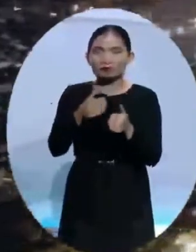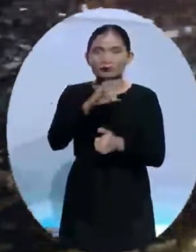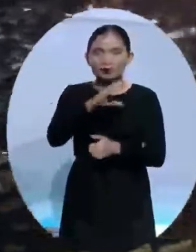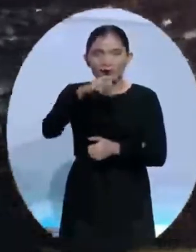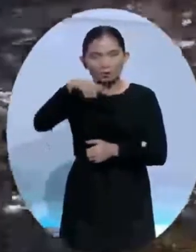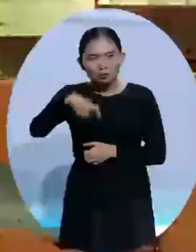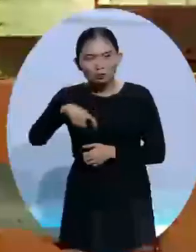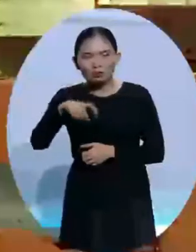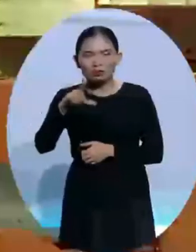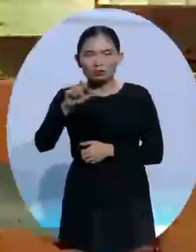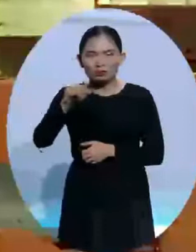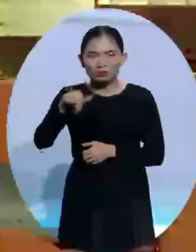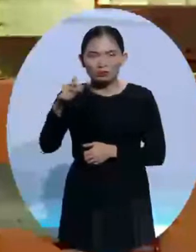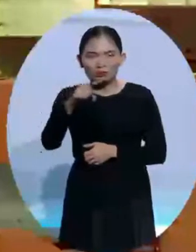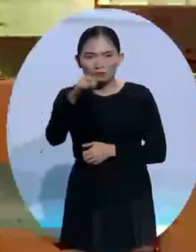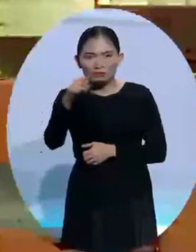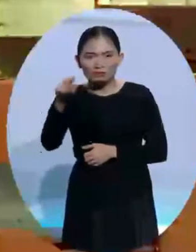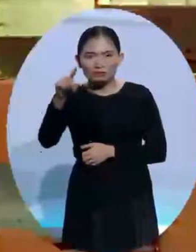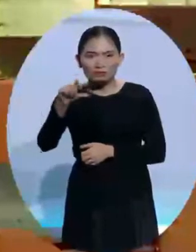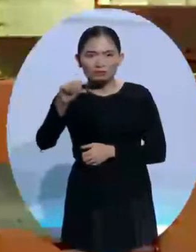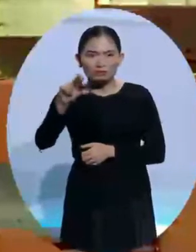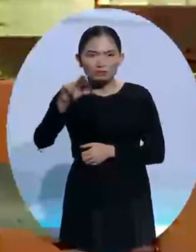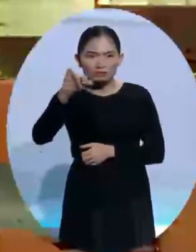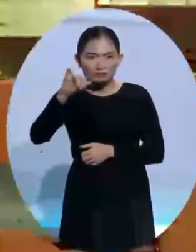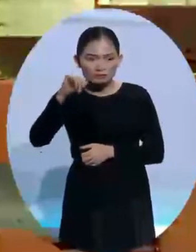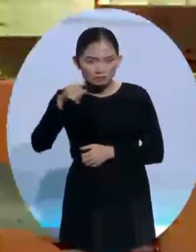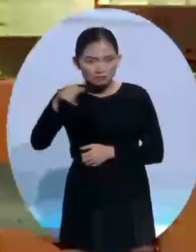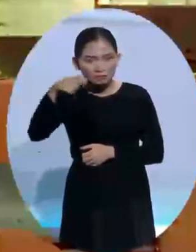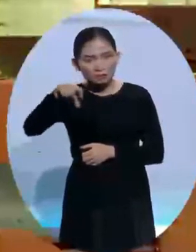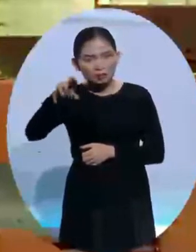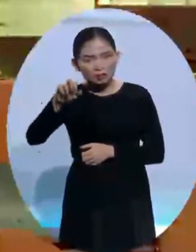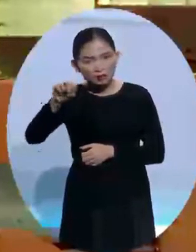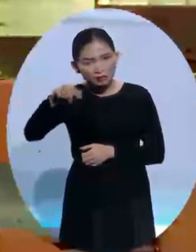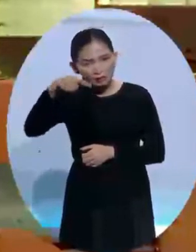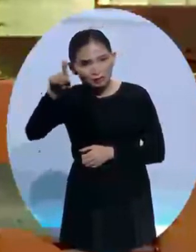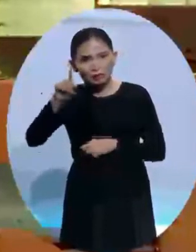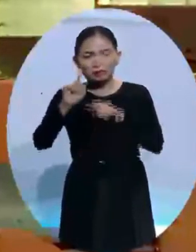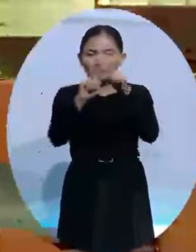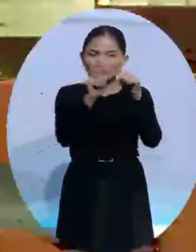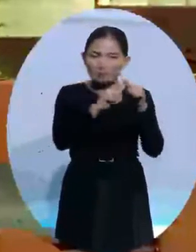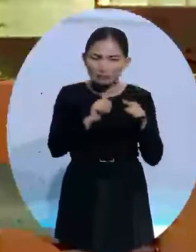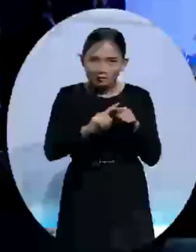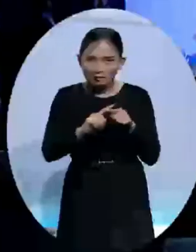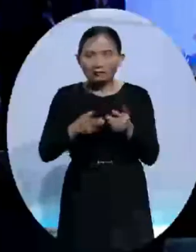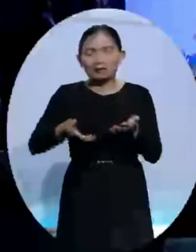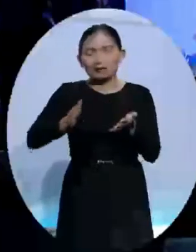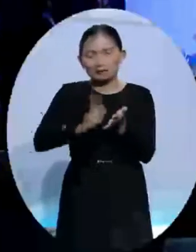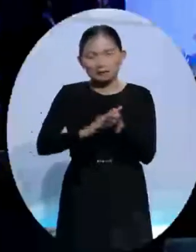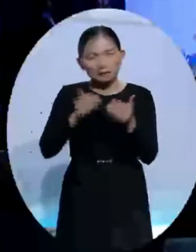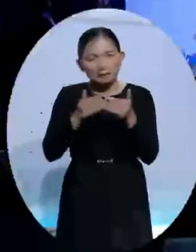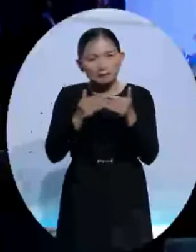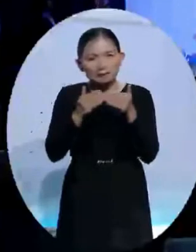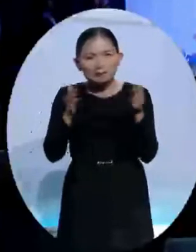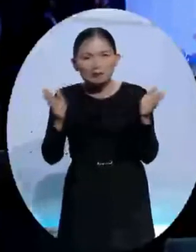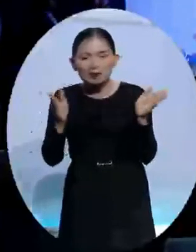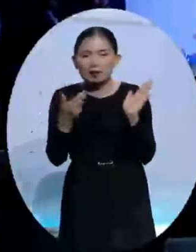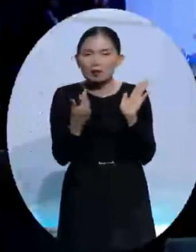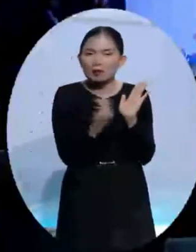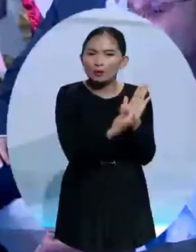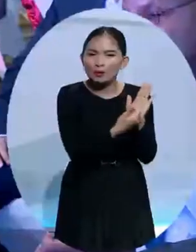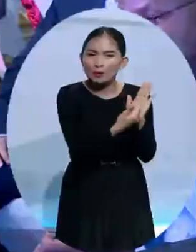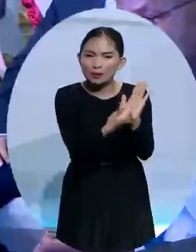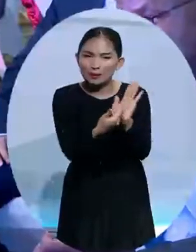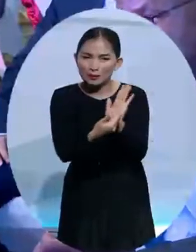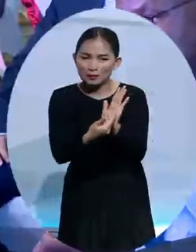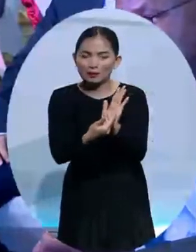giao của Việt Nam ở nước ngoài. Bên cạnh đó, chúng tôi cũng mở rộng việc tuyên truyền quảng bá về chính sách MAI của Thành phố